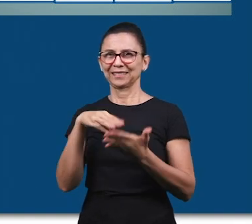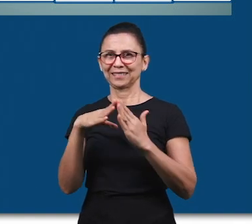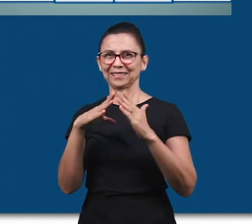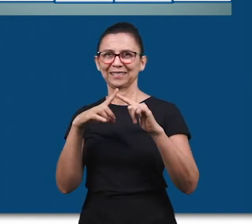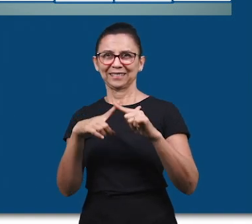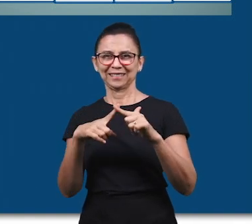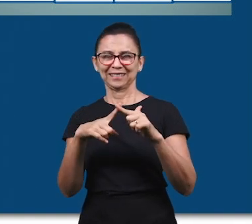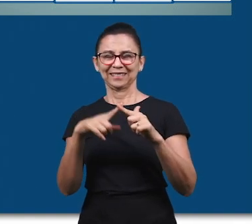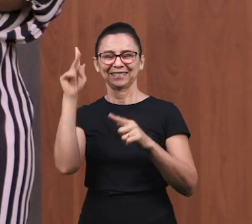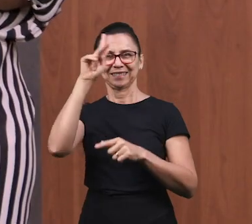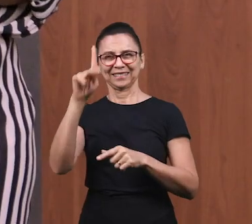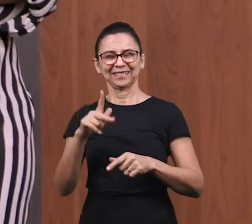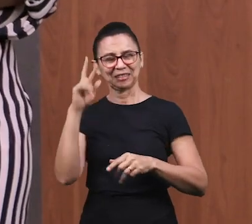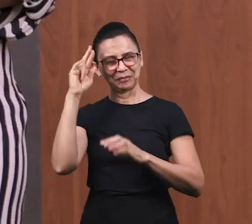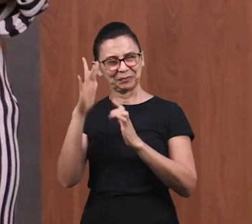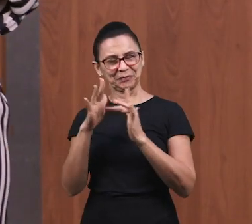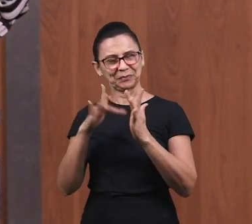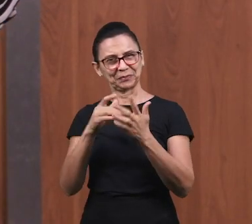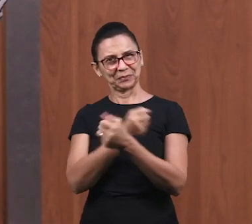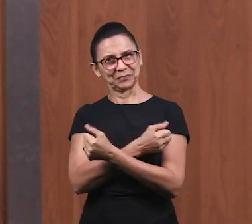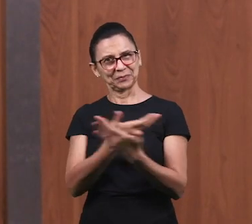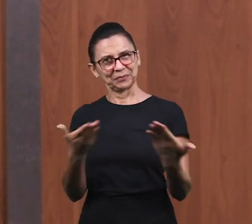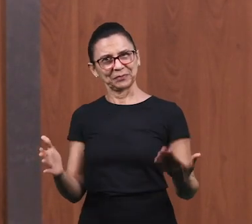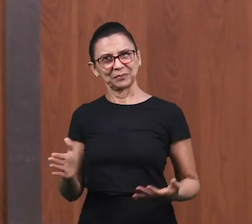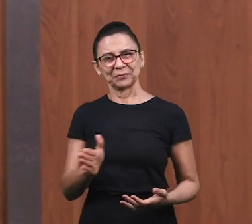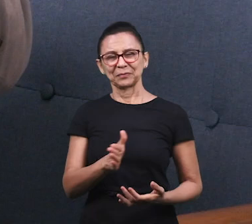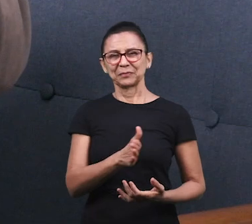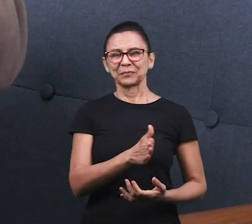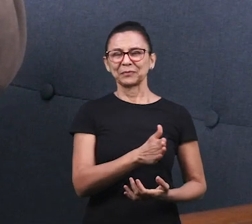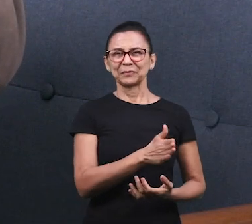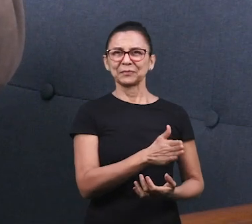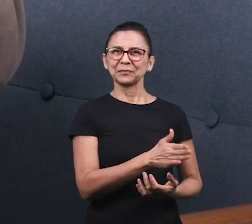YouTube de l'Église chrétienne Maranatha. À tous, la paix du Seigneur.